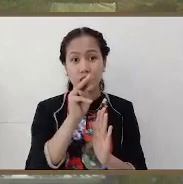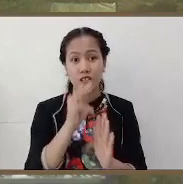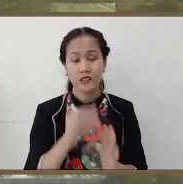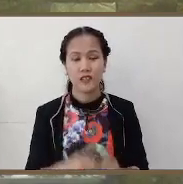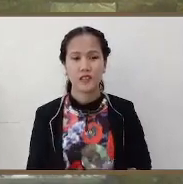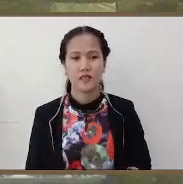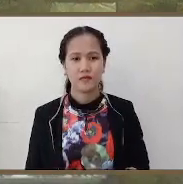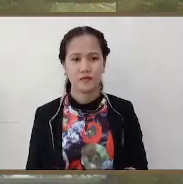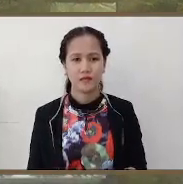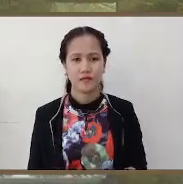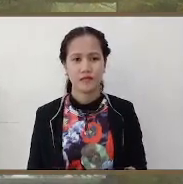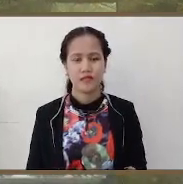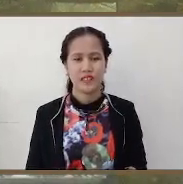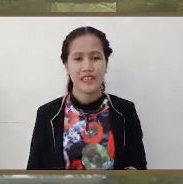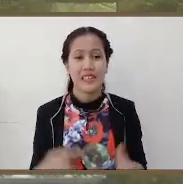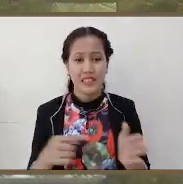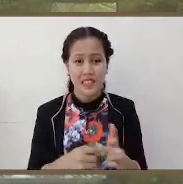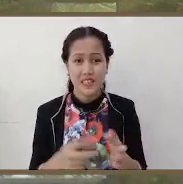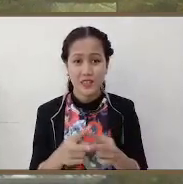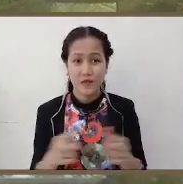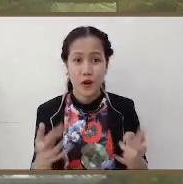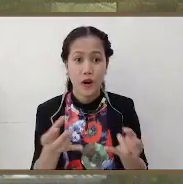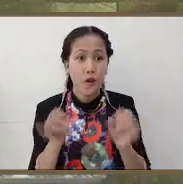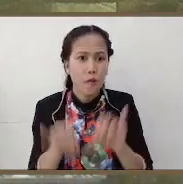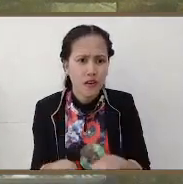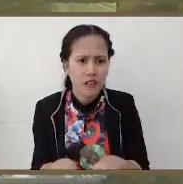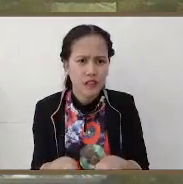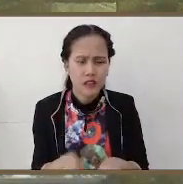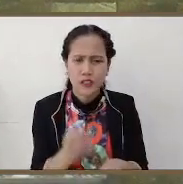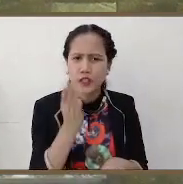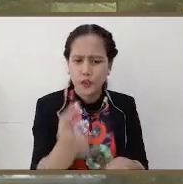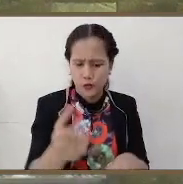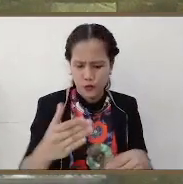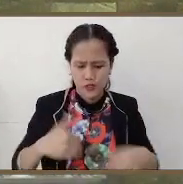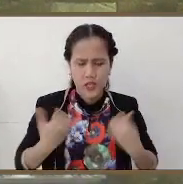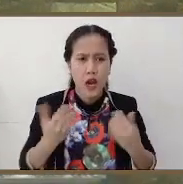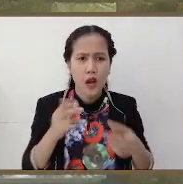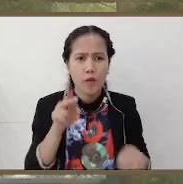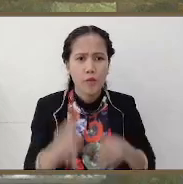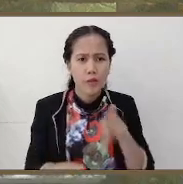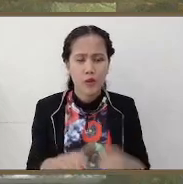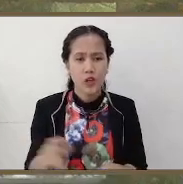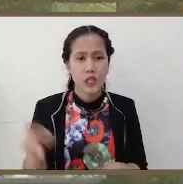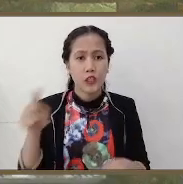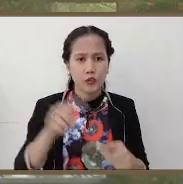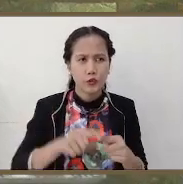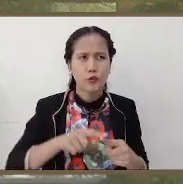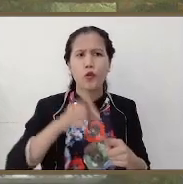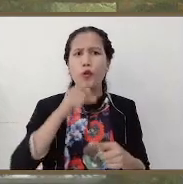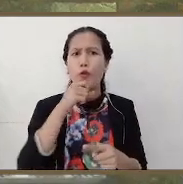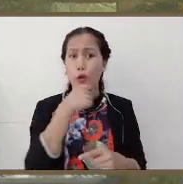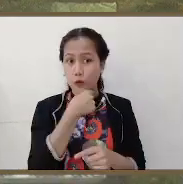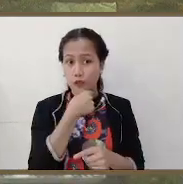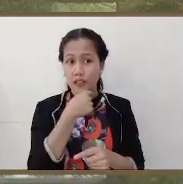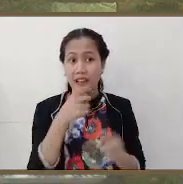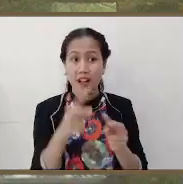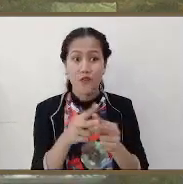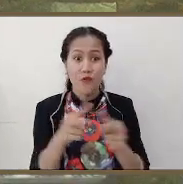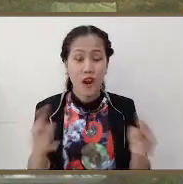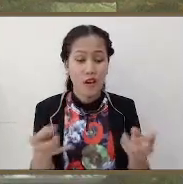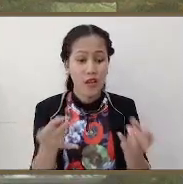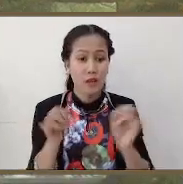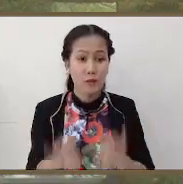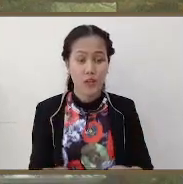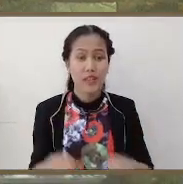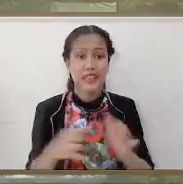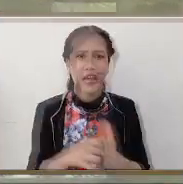And brethren, it is very important, mga young people, mula sa young people down to the adults, it is very important that